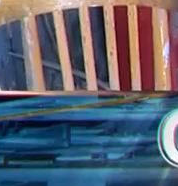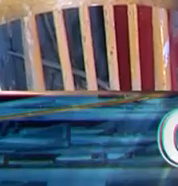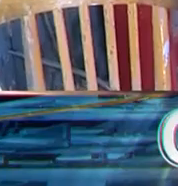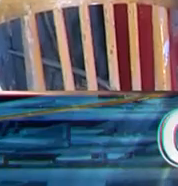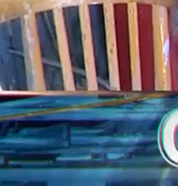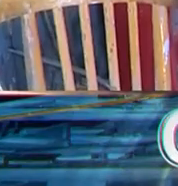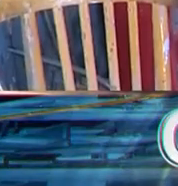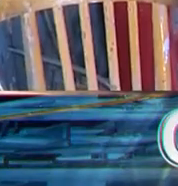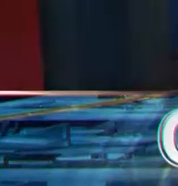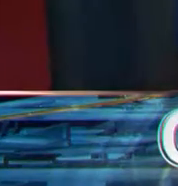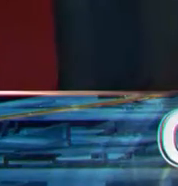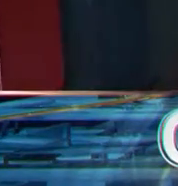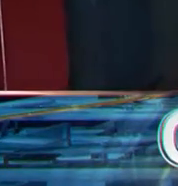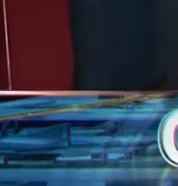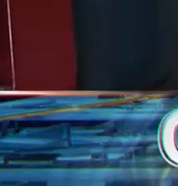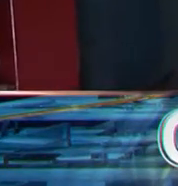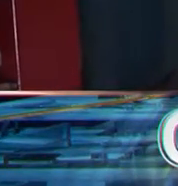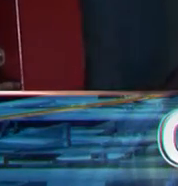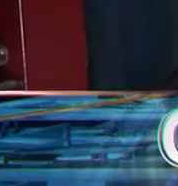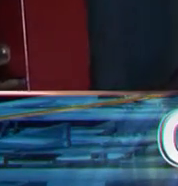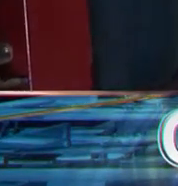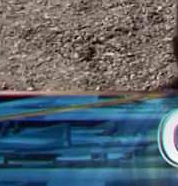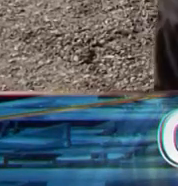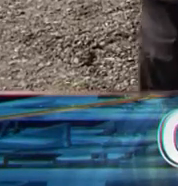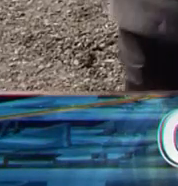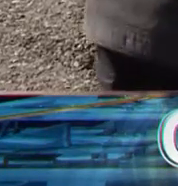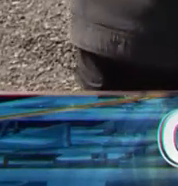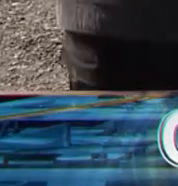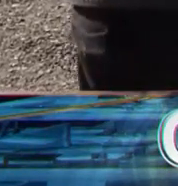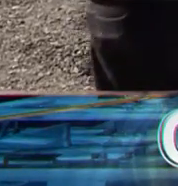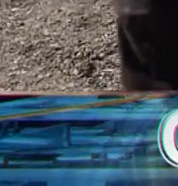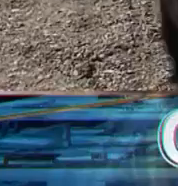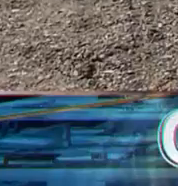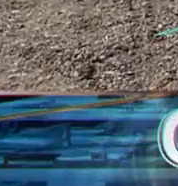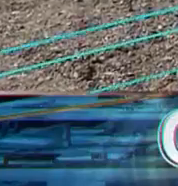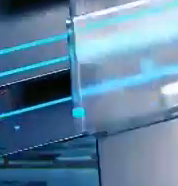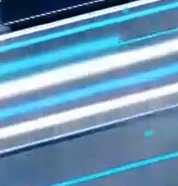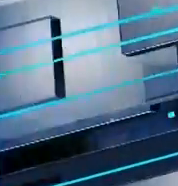Воспитание трудом. Служба пробации помогает условно осужденным в трудоустройстве.